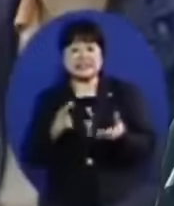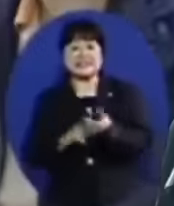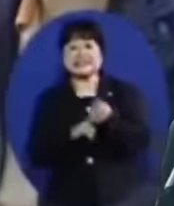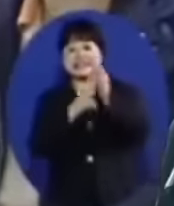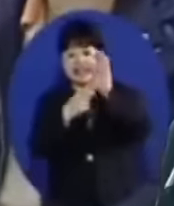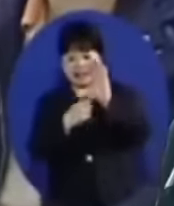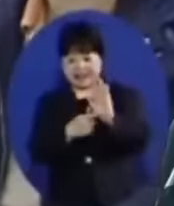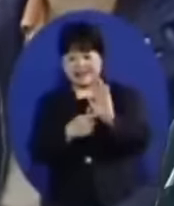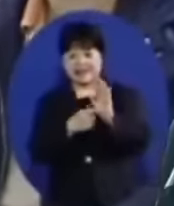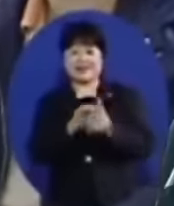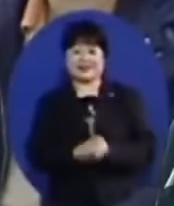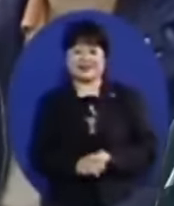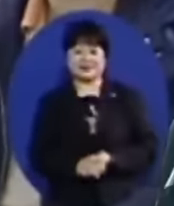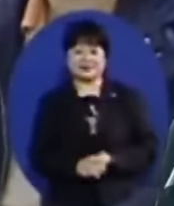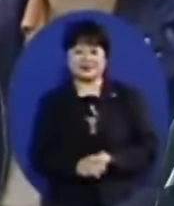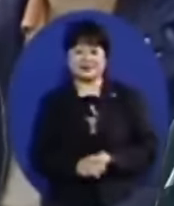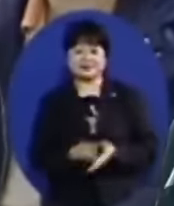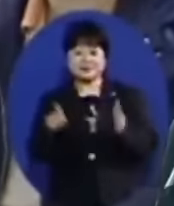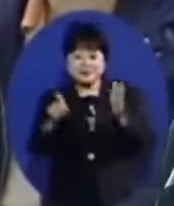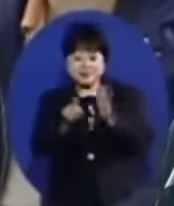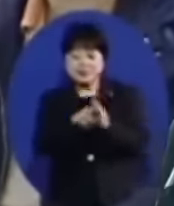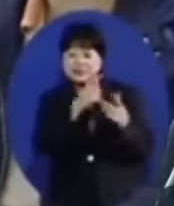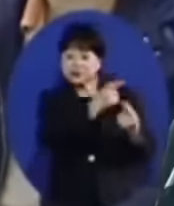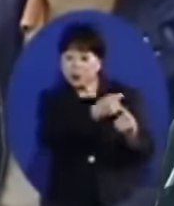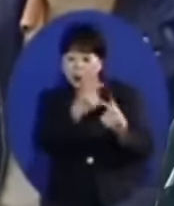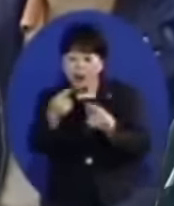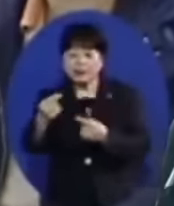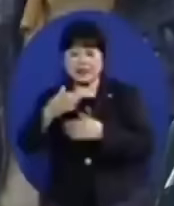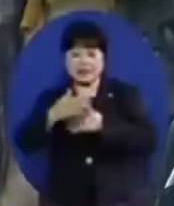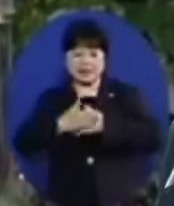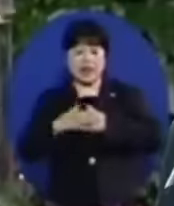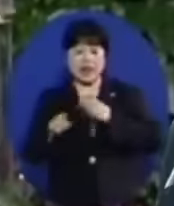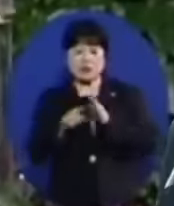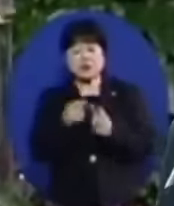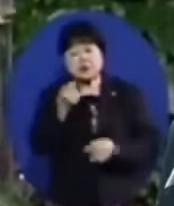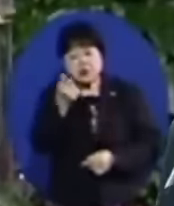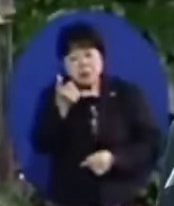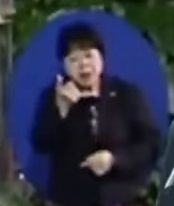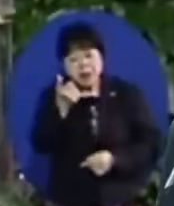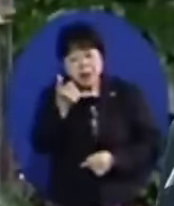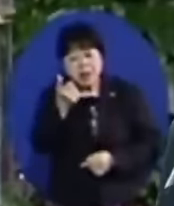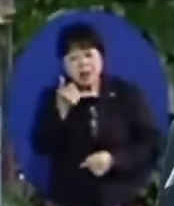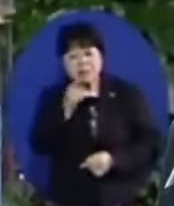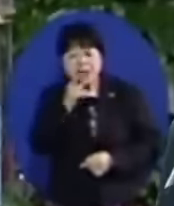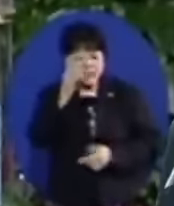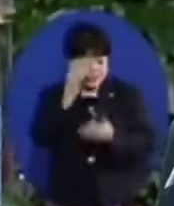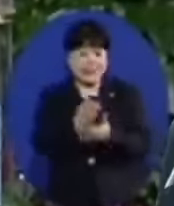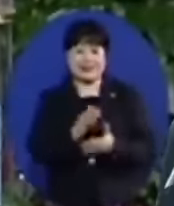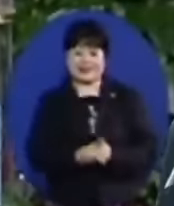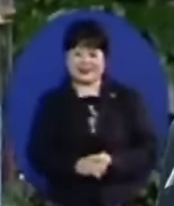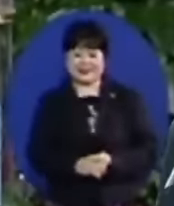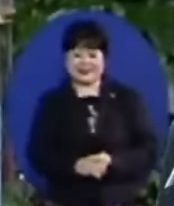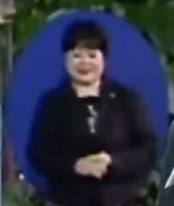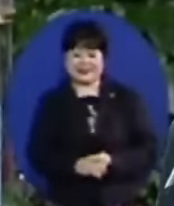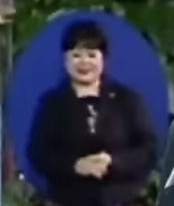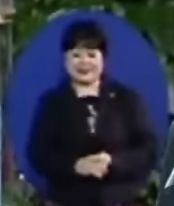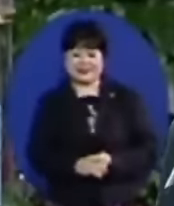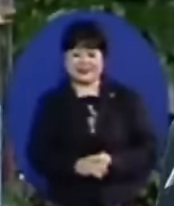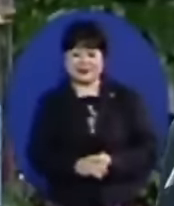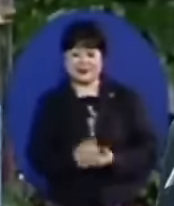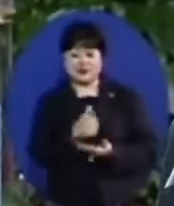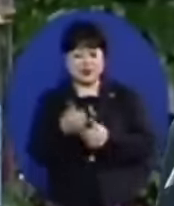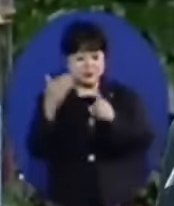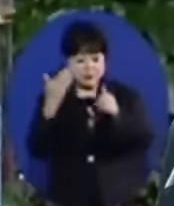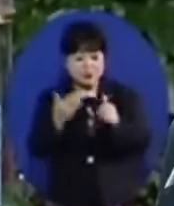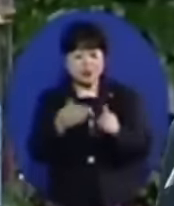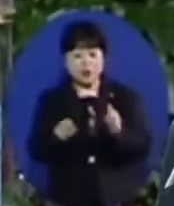것입니다. 믿음도 그래요. 믿음도 나는 믿음이 적습니다 그런 소리 하지 말아야 돼요. 주님께서는